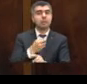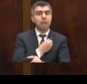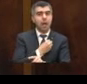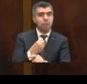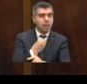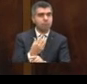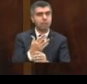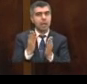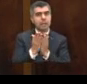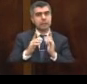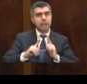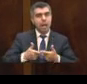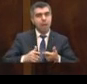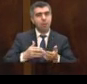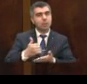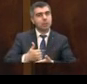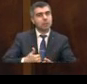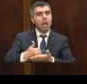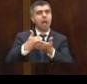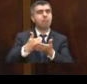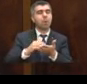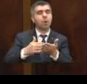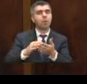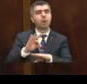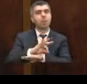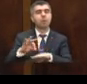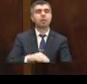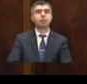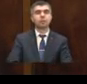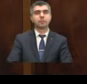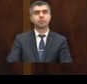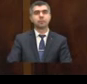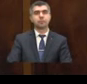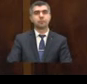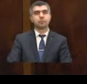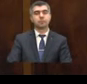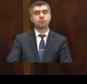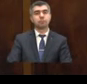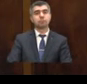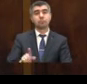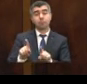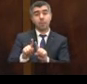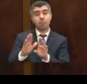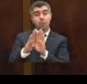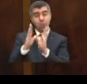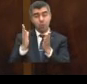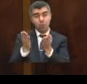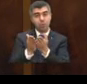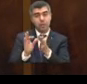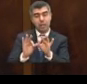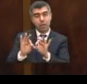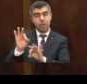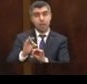لها هذا الدعم فيما يتعلق بالموارد البشرية. وإذا كان البعض يعتبر مجموع هذه الإجراءات هينة،